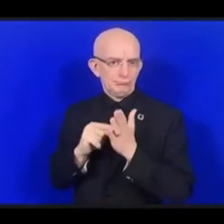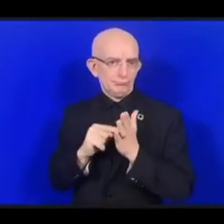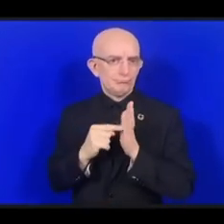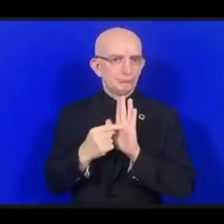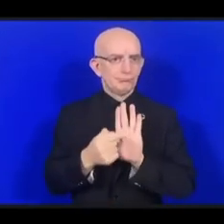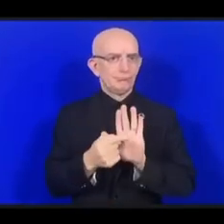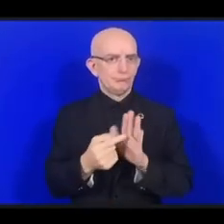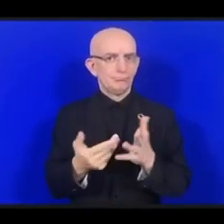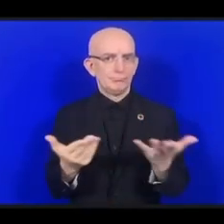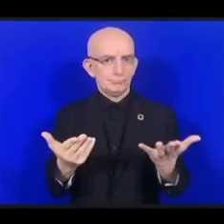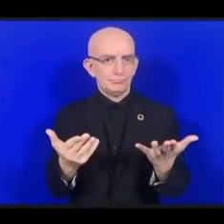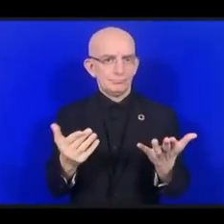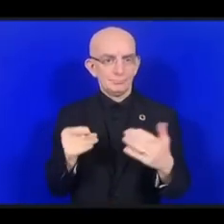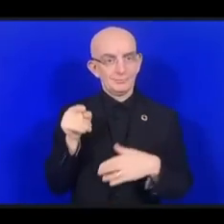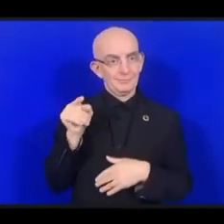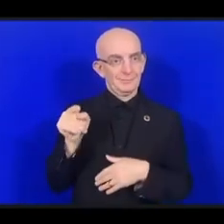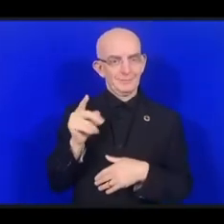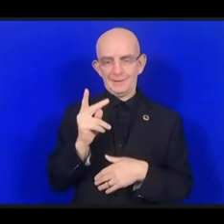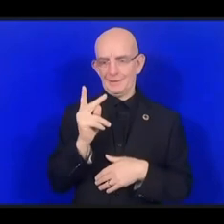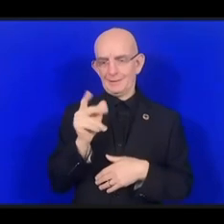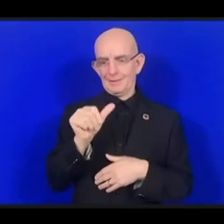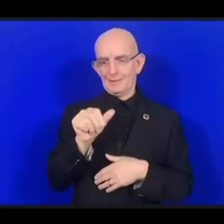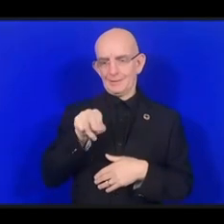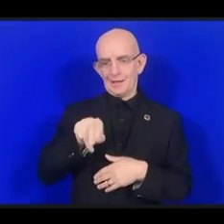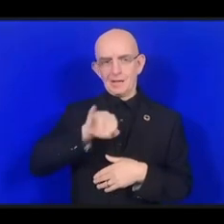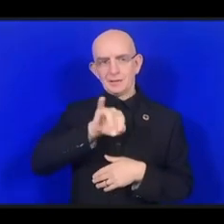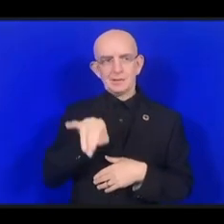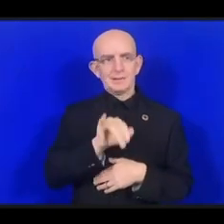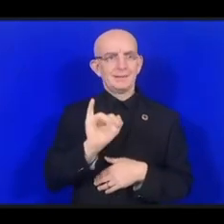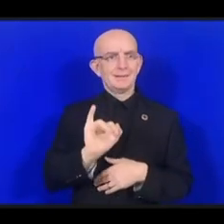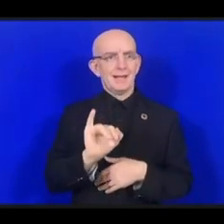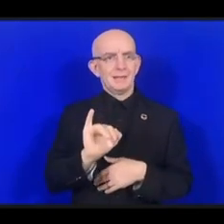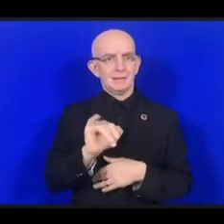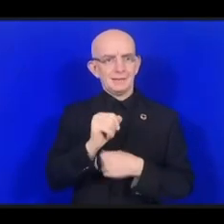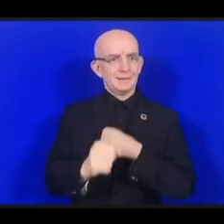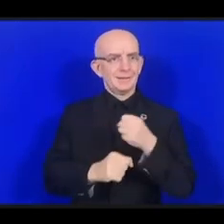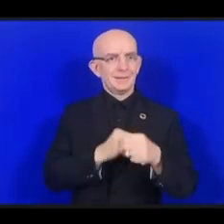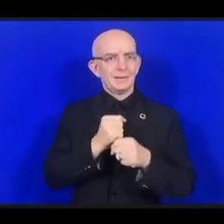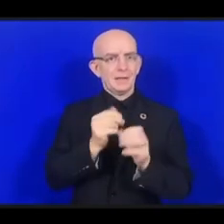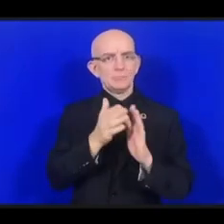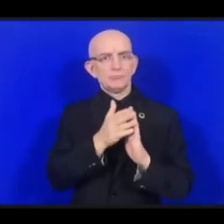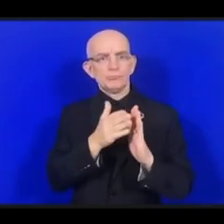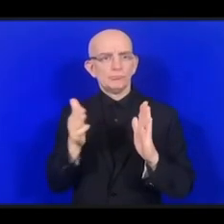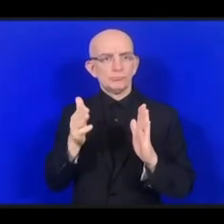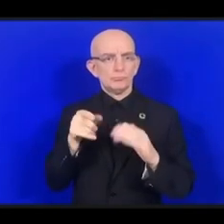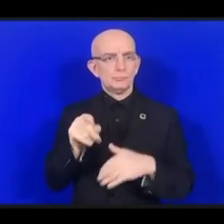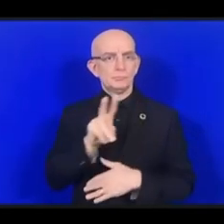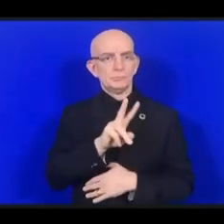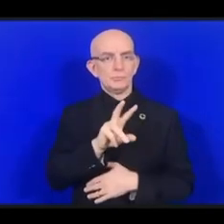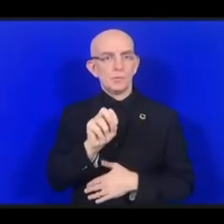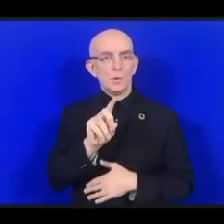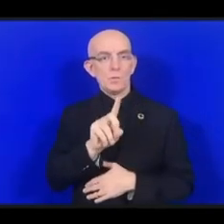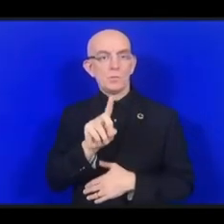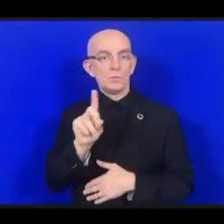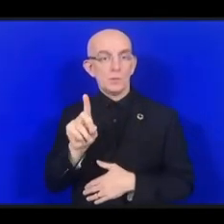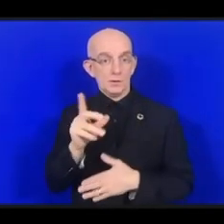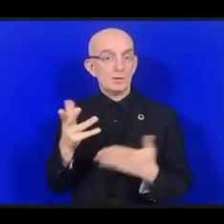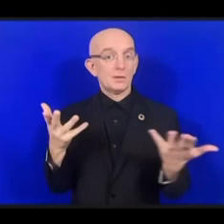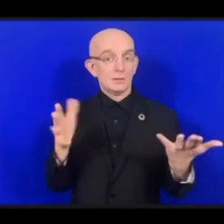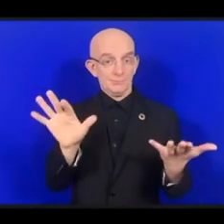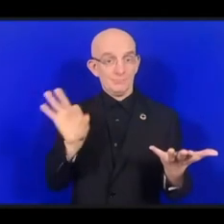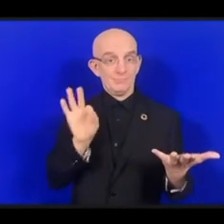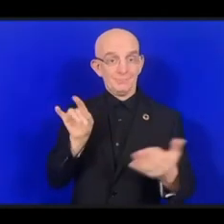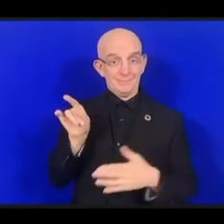2011年选中的汉字就是 Kizuna， 就是今天我刚刚写下的字。